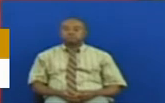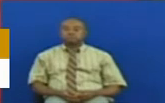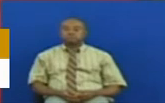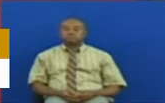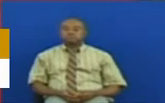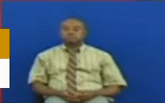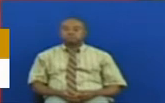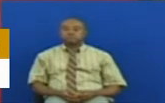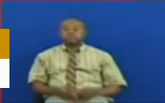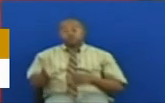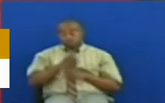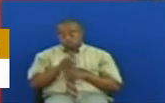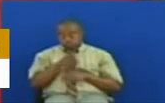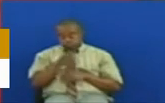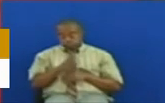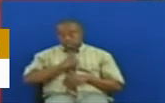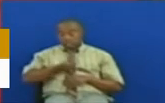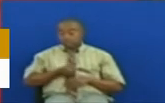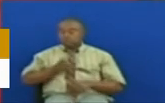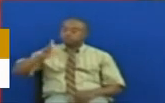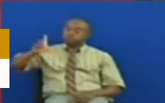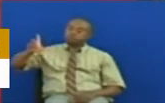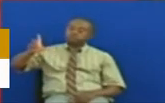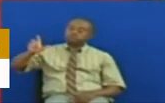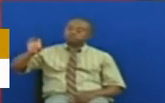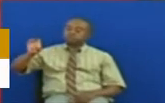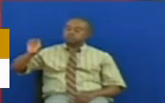la leseni. Imeelezwa hapa kwamba